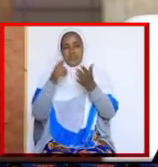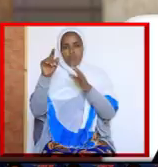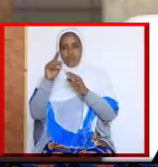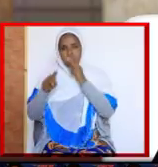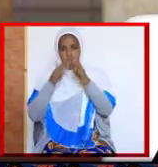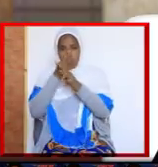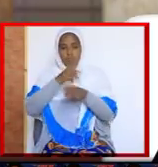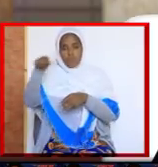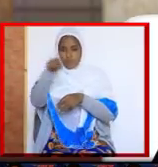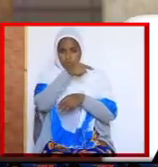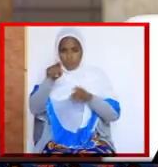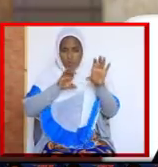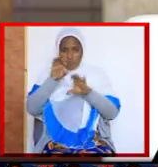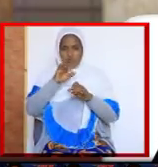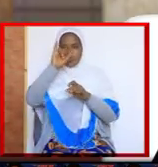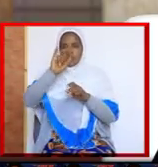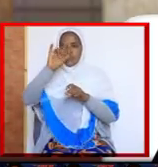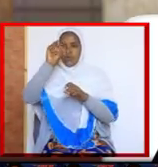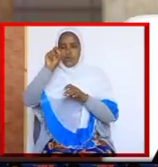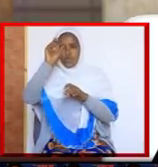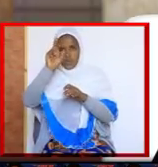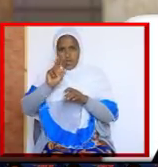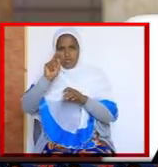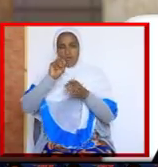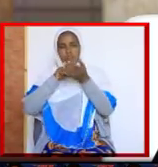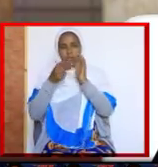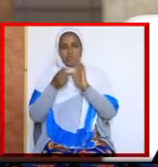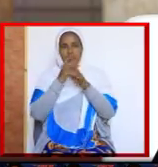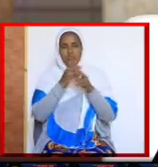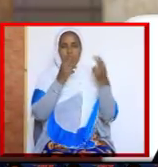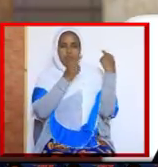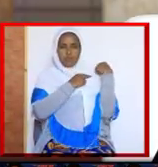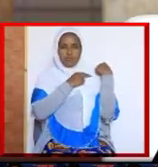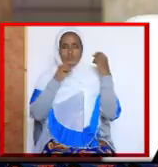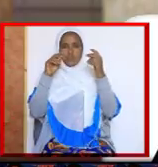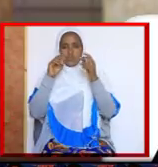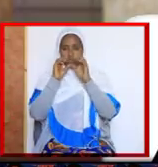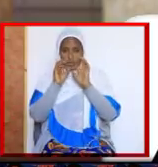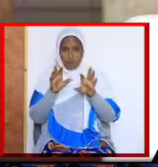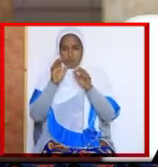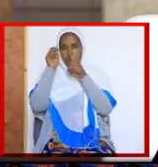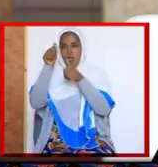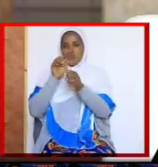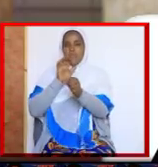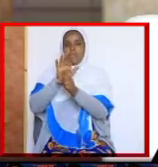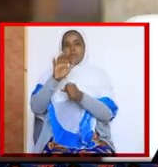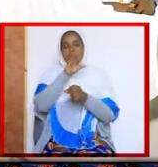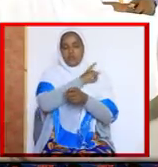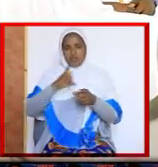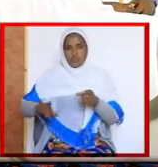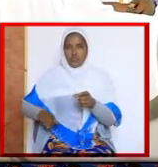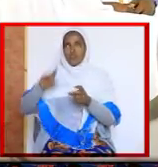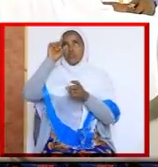መመላለሱ ዘወረደ ዘ በቂ ማለት ነው። ባለቤት ሲኖር ቅጽል ይሆናል። ባለቤት ከሌለ ራሱ በቂ ክርስቶስን የሚተካ ማለት